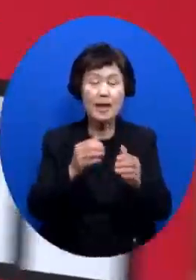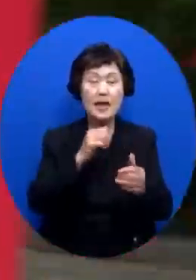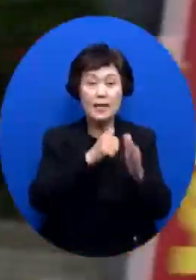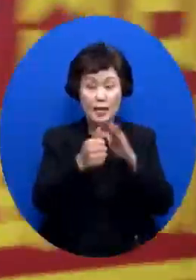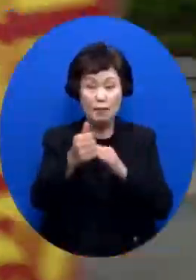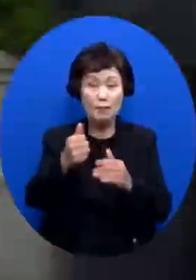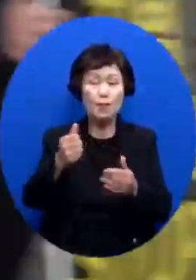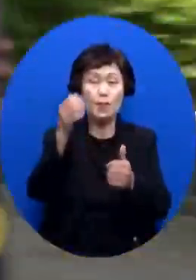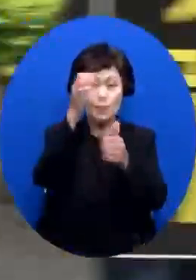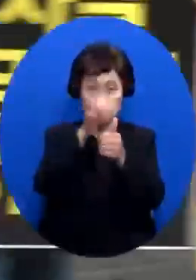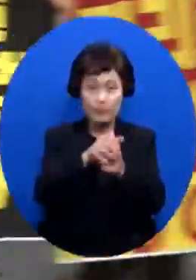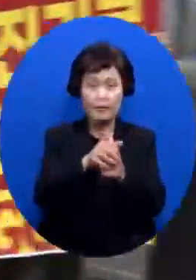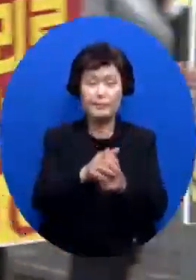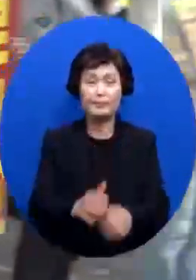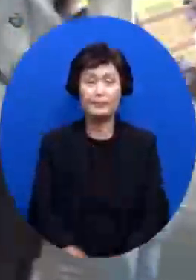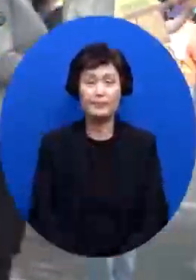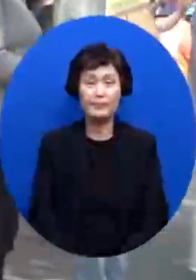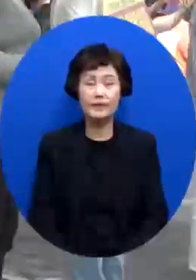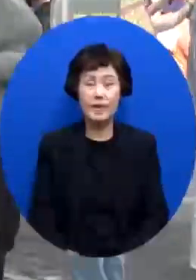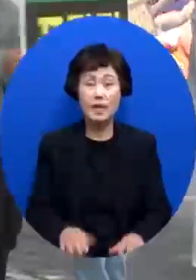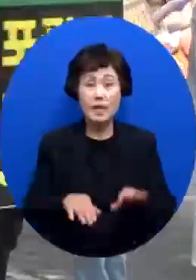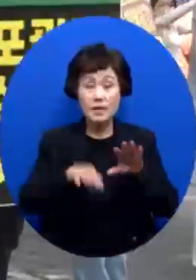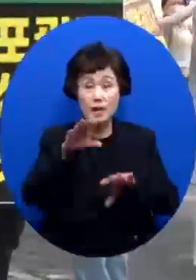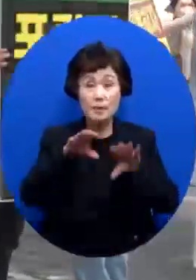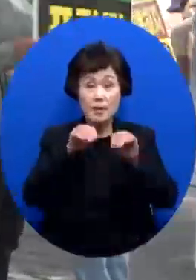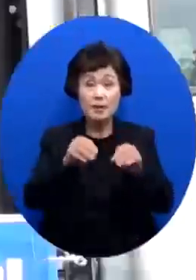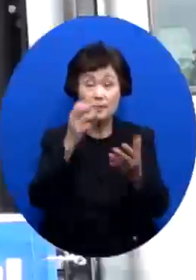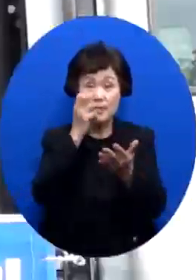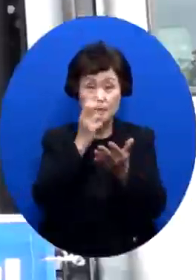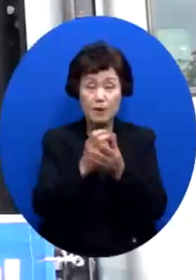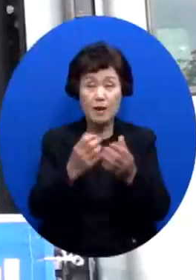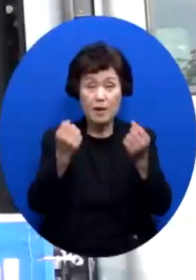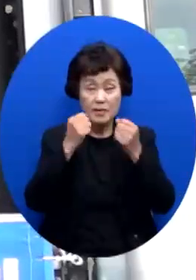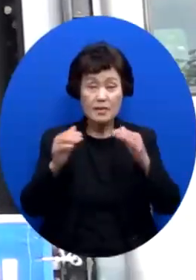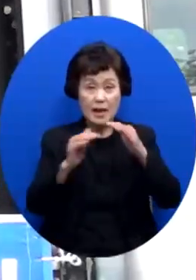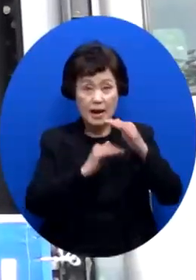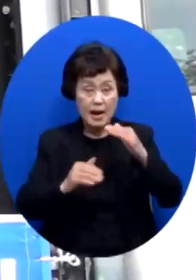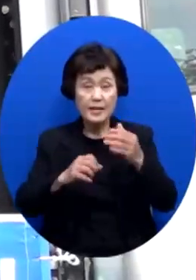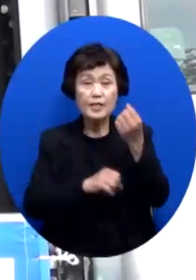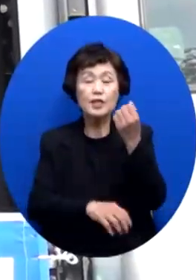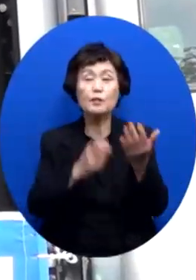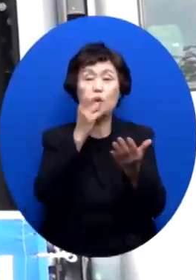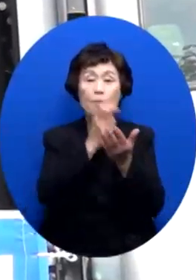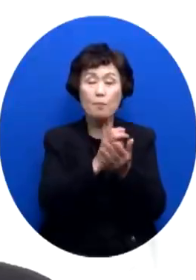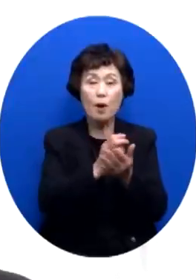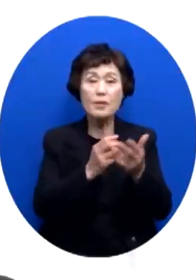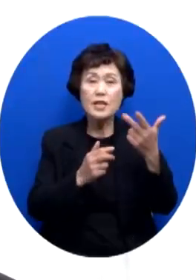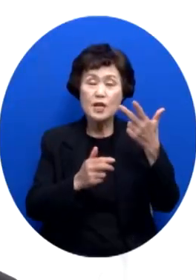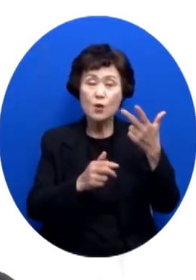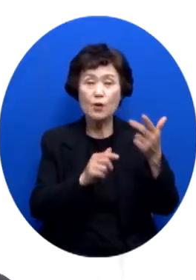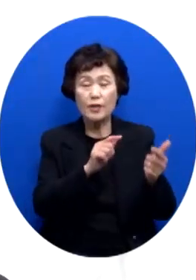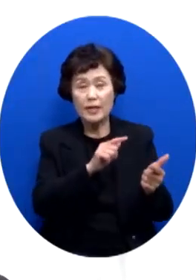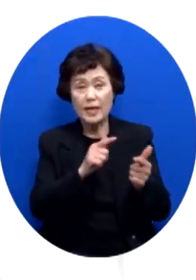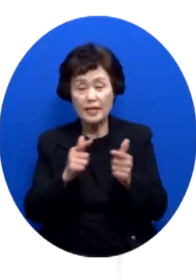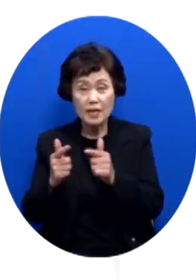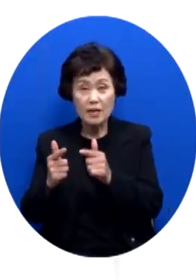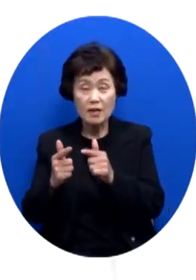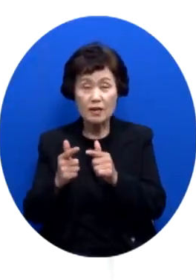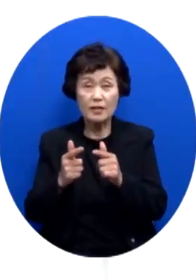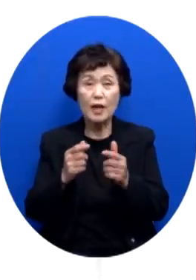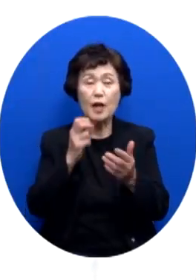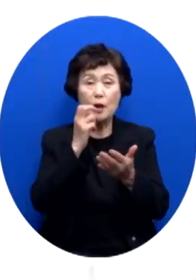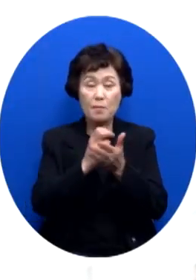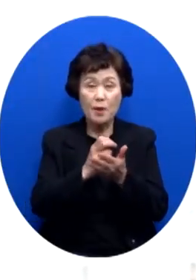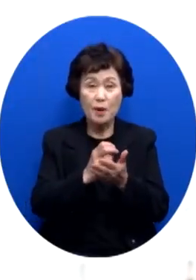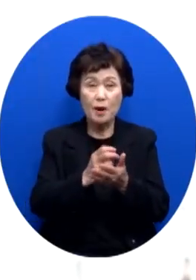발표하는 시간을 가졌습니다. 또한 차별금지법, 건강가정기본법 등 7개 법안에 대한 반대 집회를 가졌으며